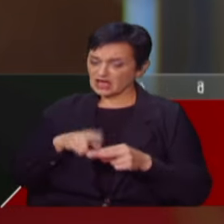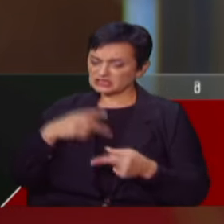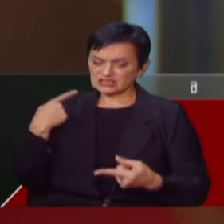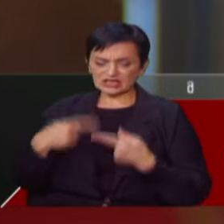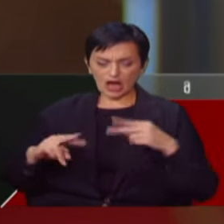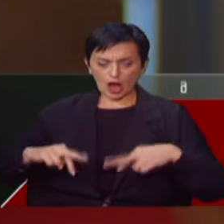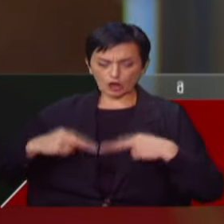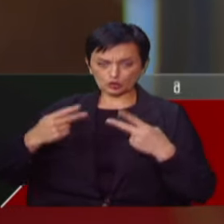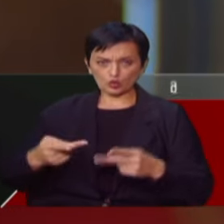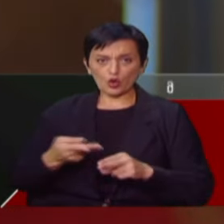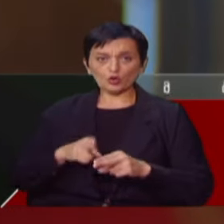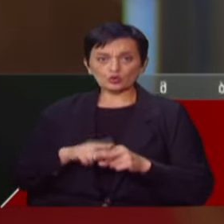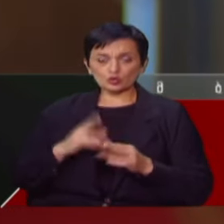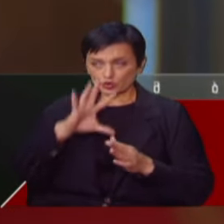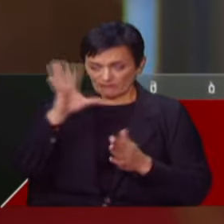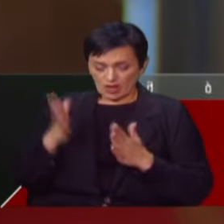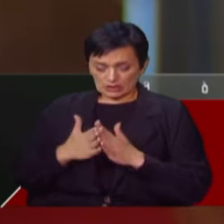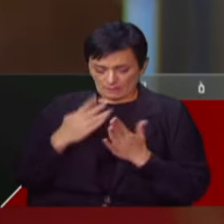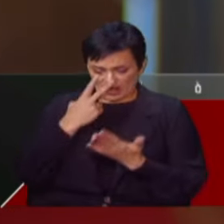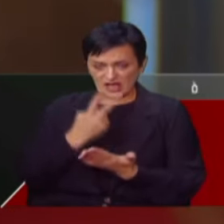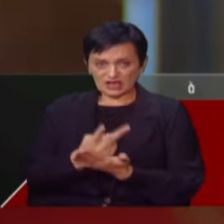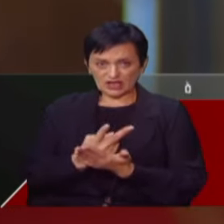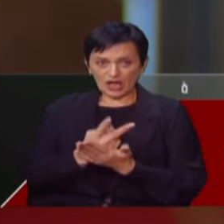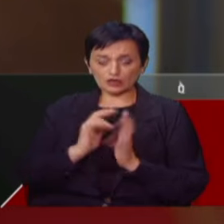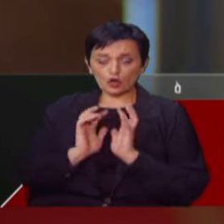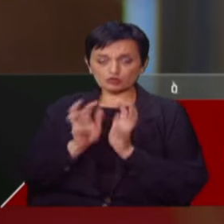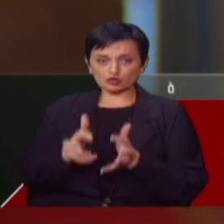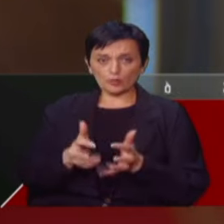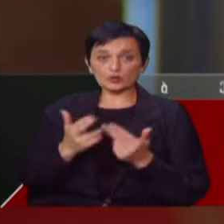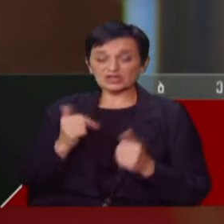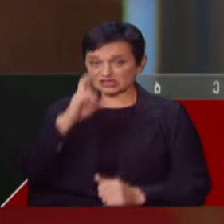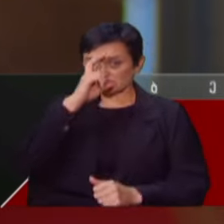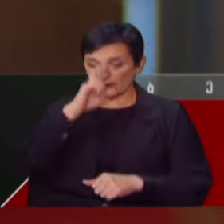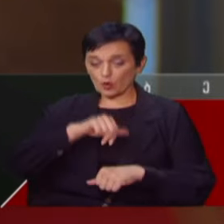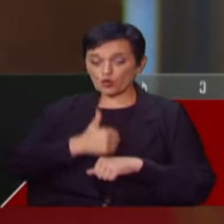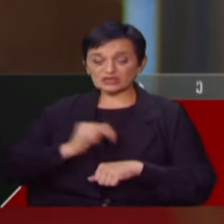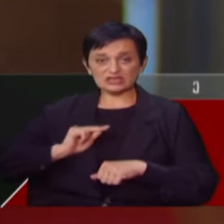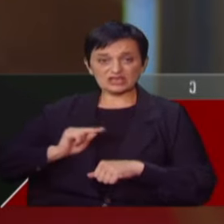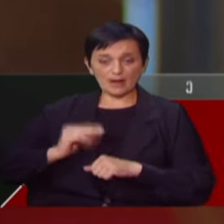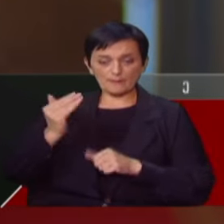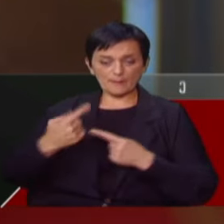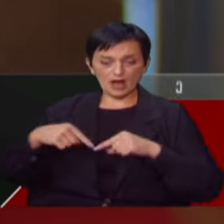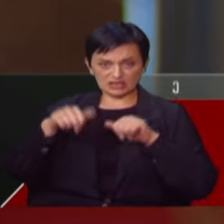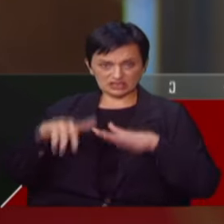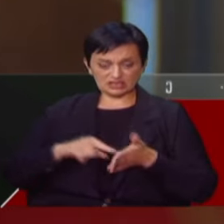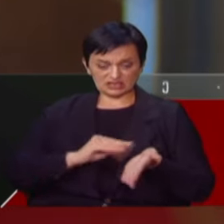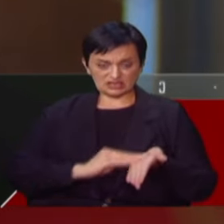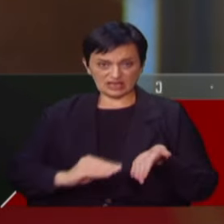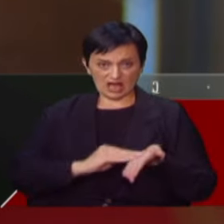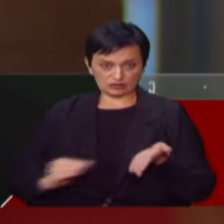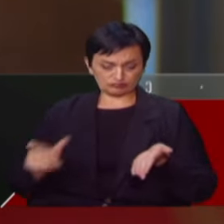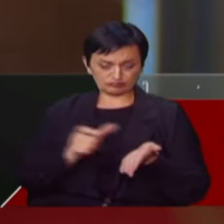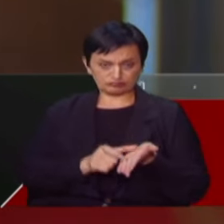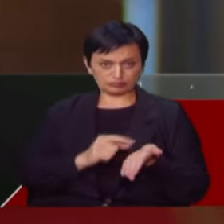და ბუნებრივია ეს ამას ყველაფერს ხედავენ მსოფლიოში და სახელმწიფო დეპარტამენტის დასკვნაში სწორედ ეს აისახა.